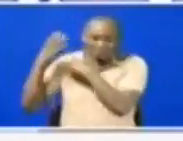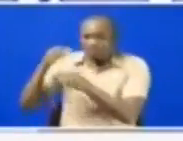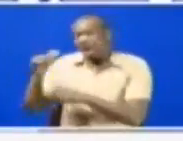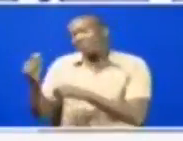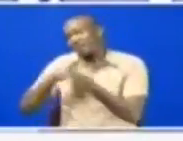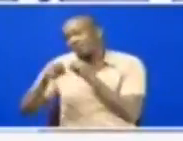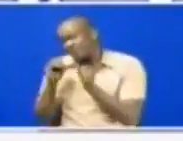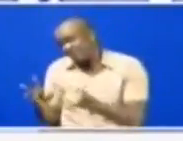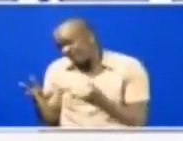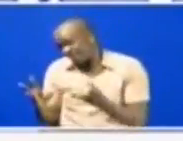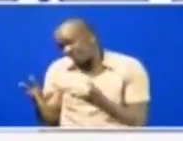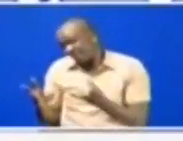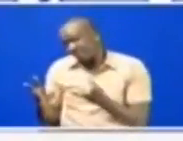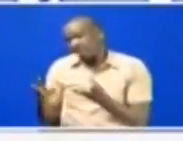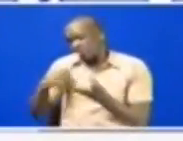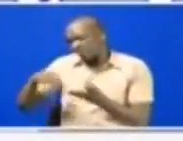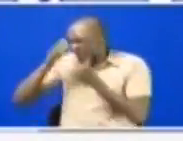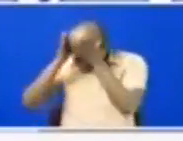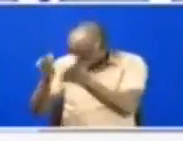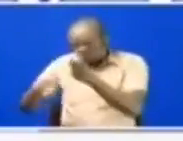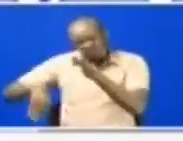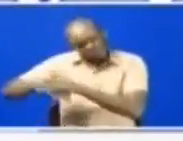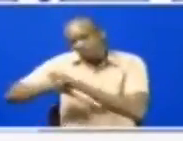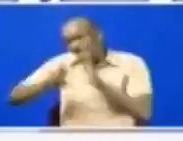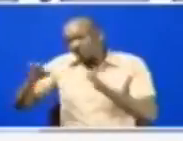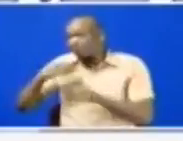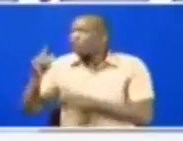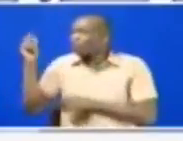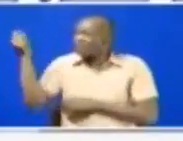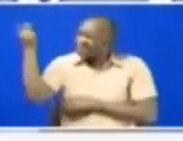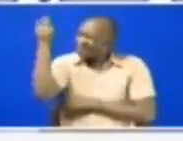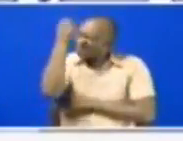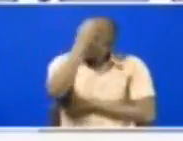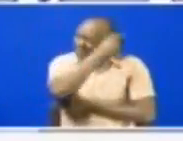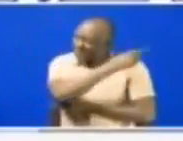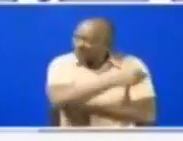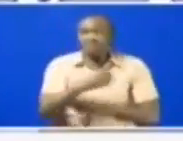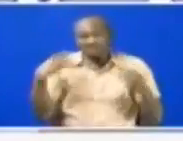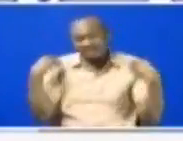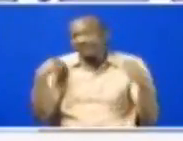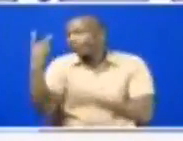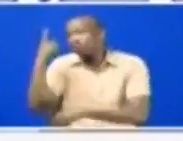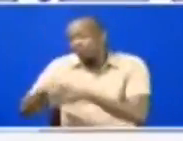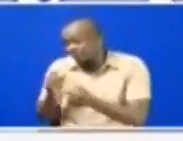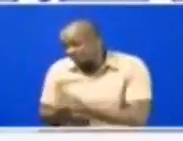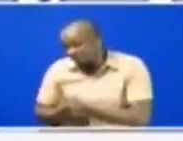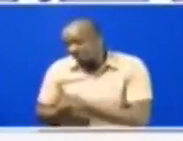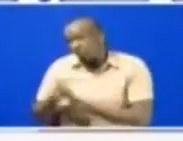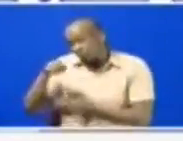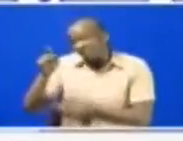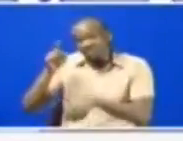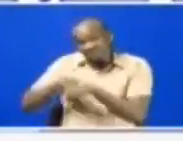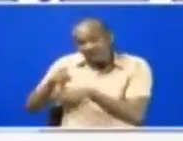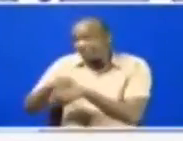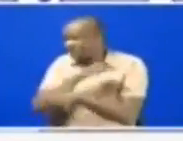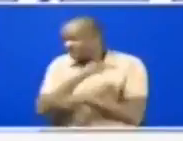Mm-hmm. Manake tulikuwa tunakuwa occupied sana na mpira. Mm-hmm. Kuanzia asubuhi unapata unafanya training mara mbili. Unapata asubuhi ushafika by the time